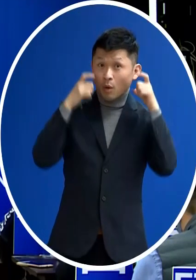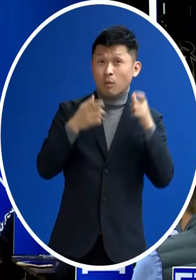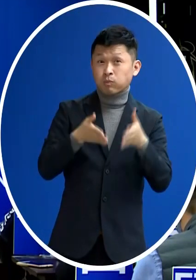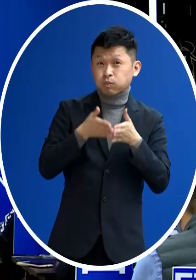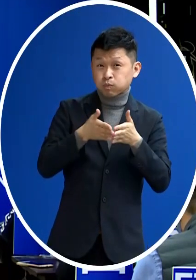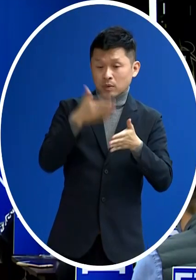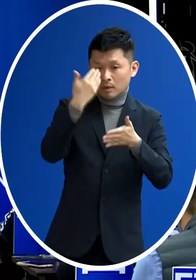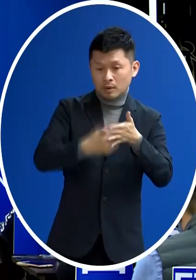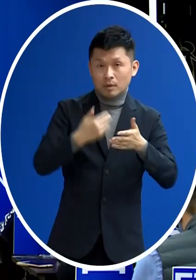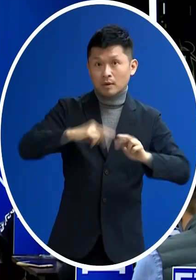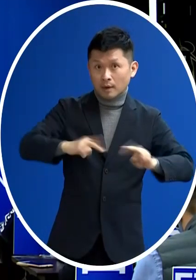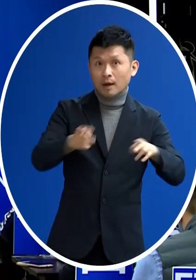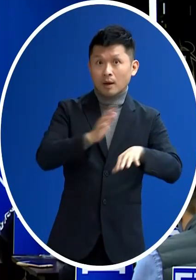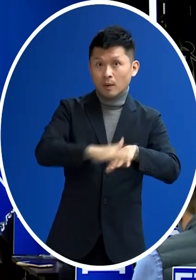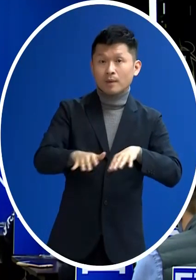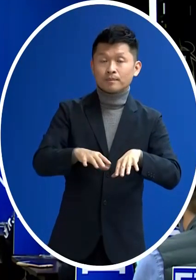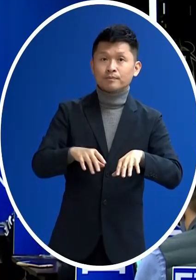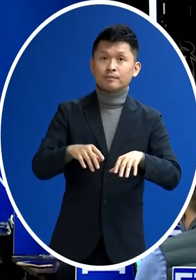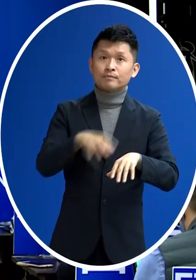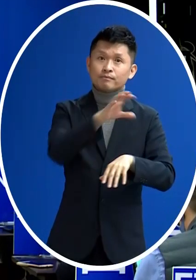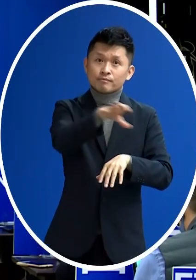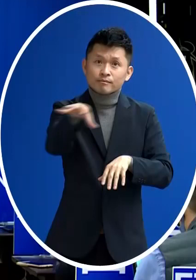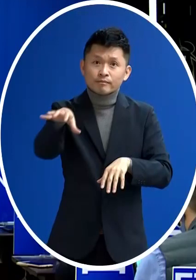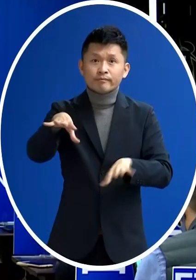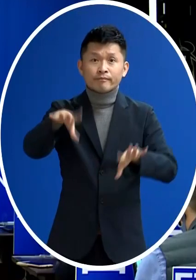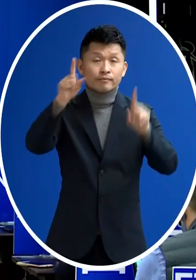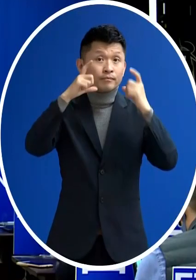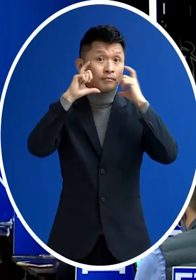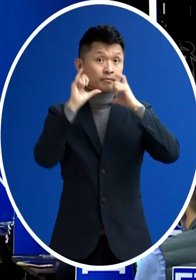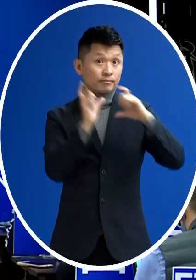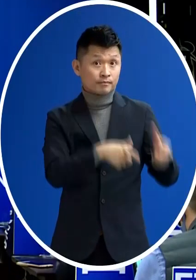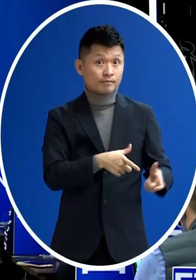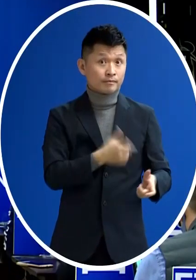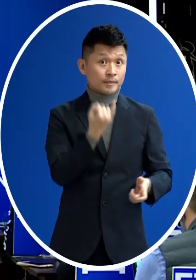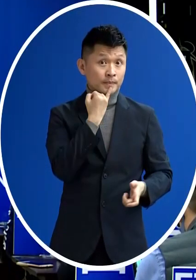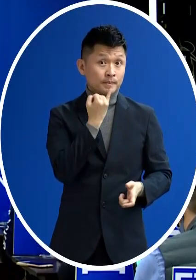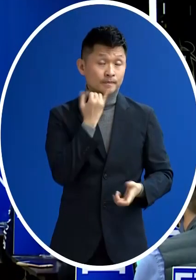那如果要先开放的话，会放宽哪一些场域不用戴口罩？谢谢。